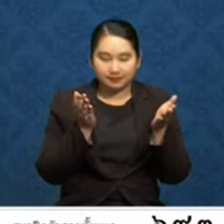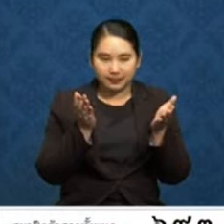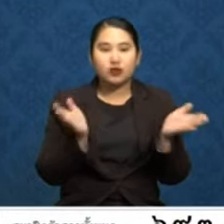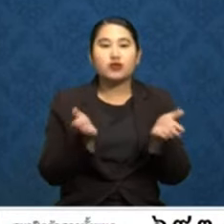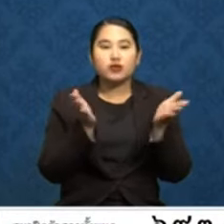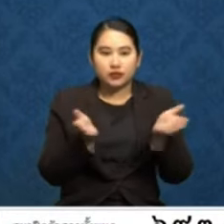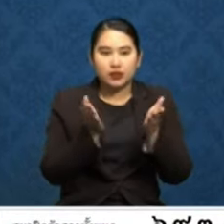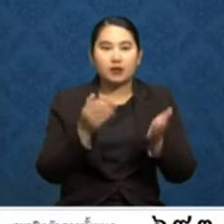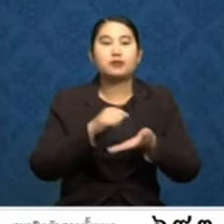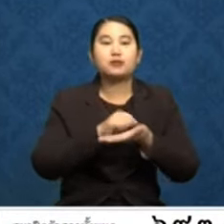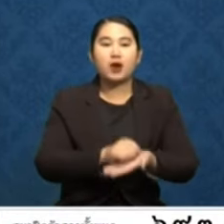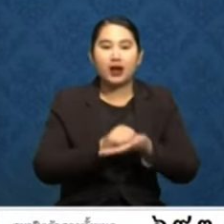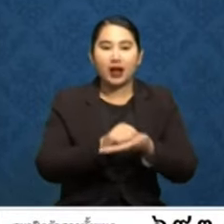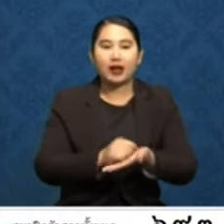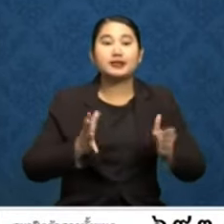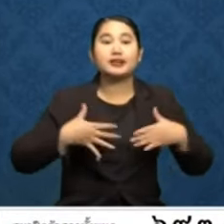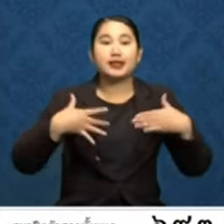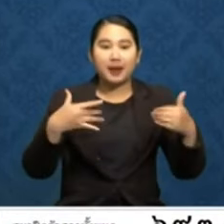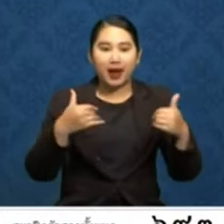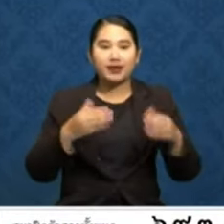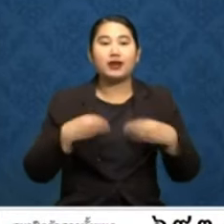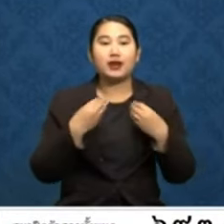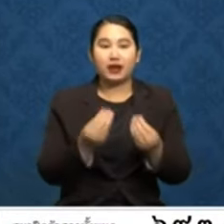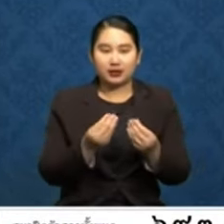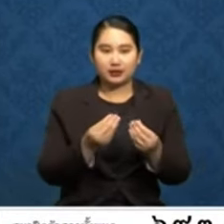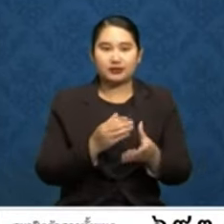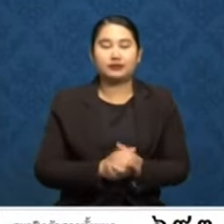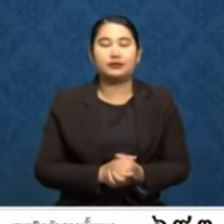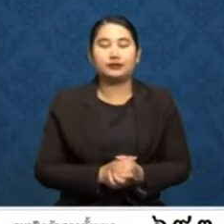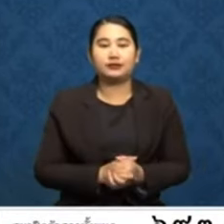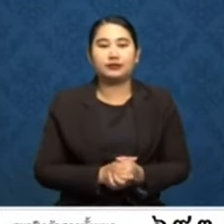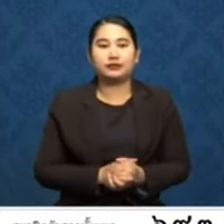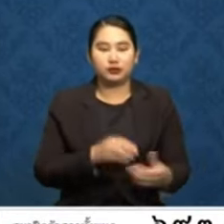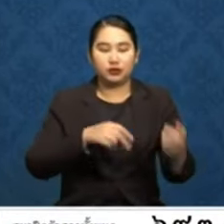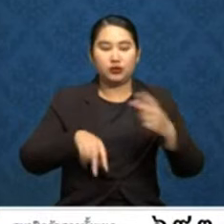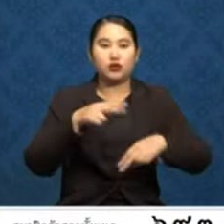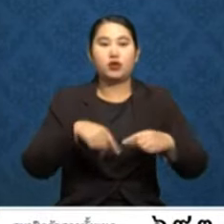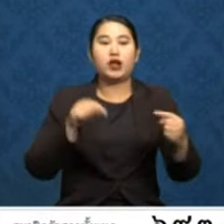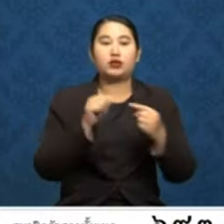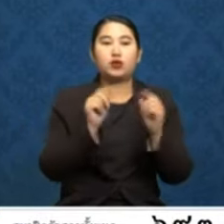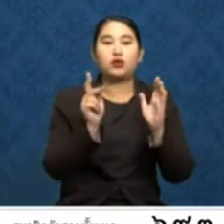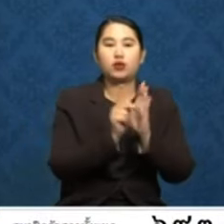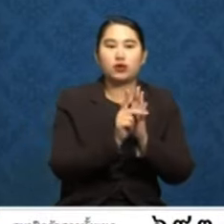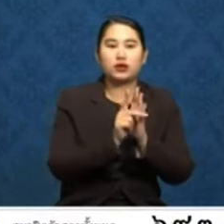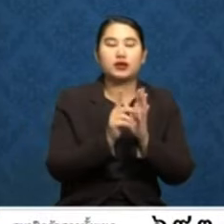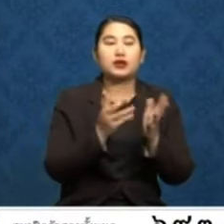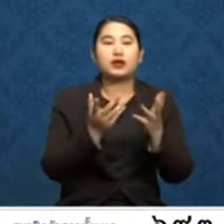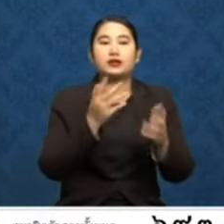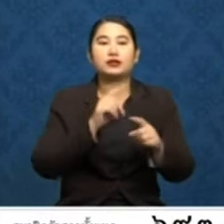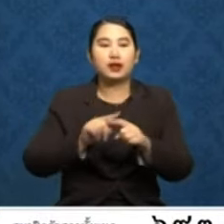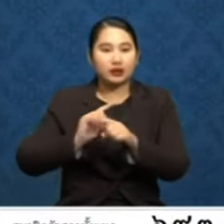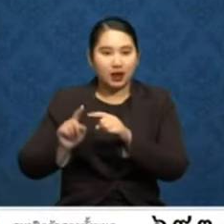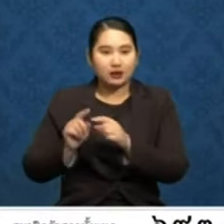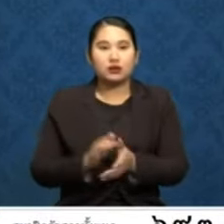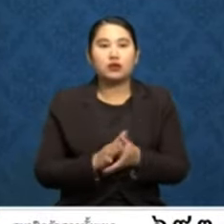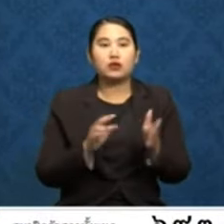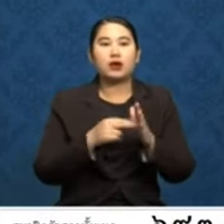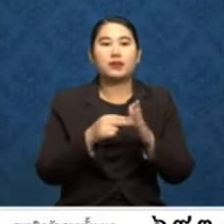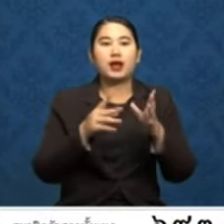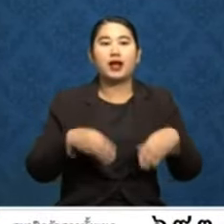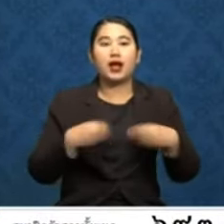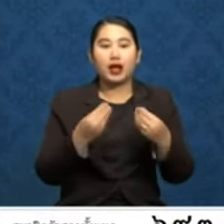ำนวยความสะดวก facilitate และการกำกับกฎกติกา regulate เพื่อให้ประชาช